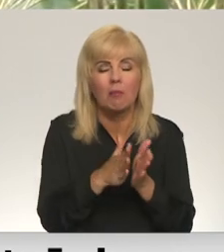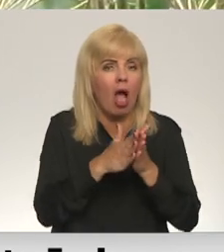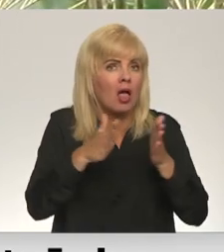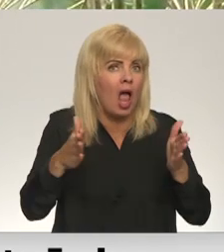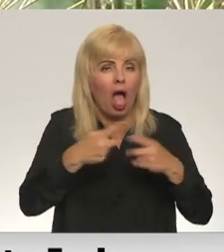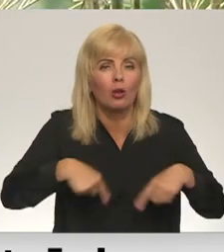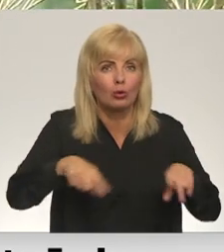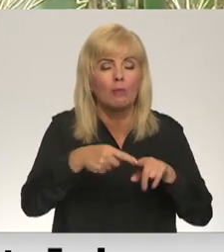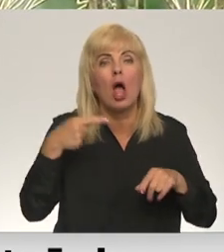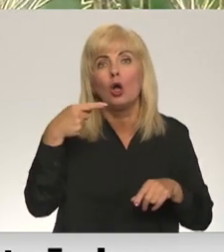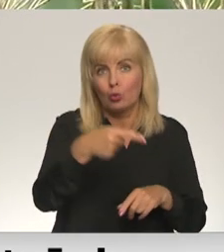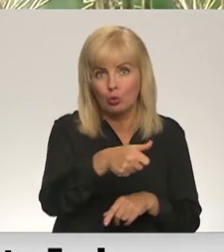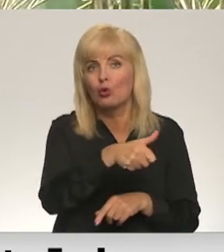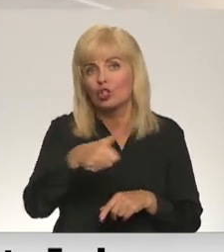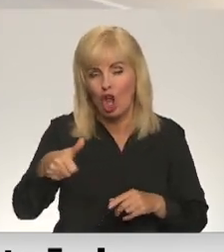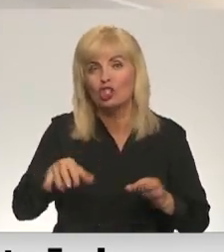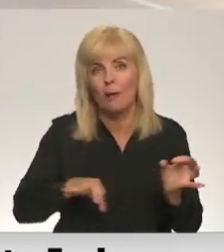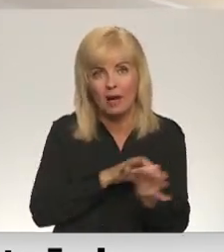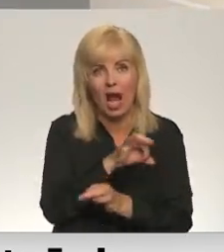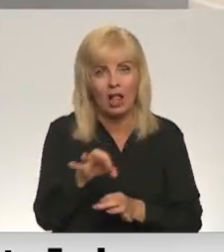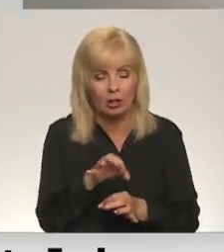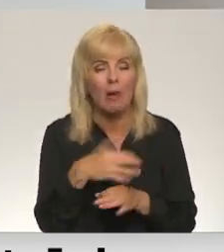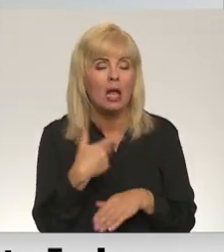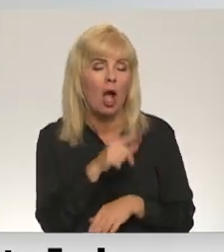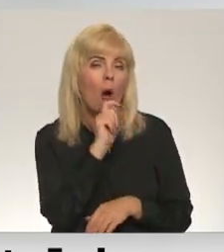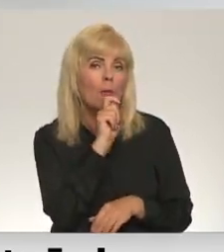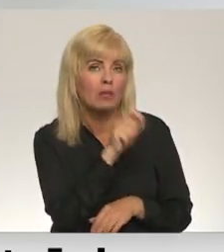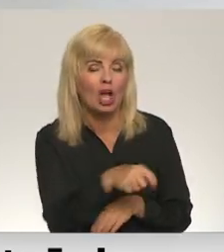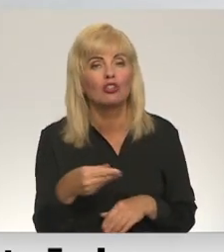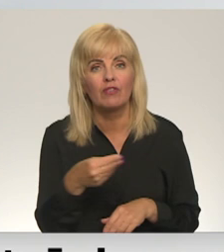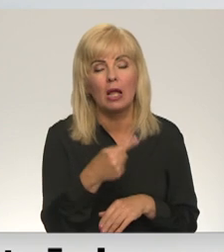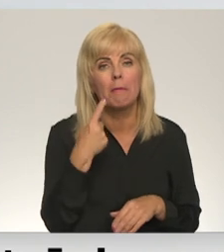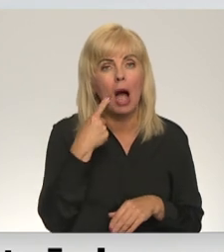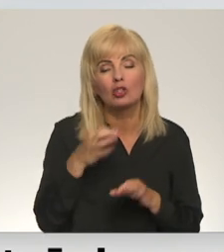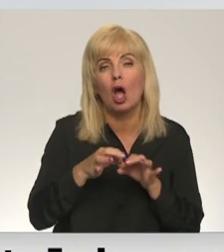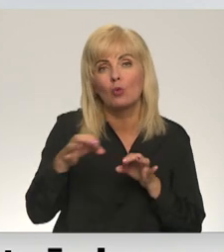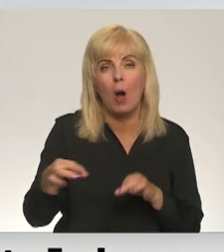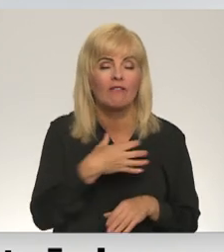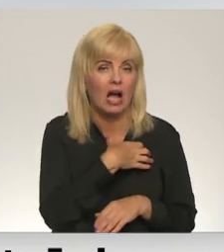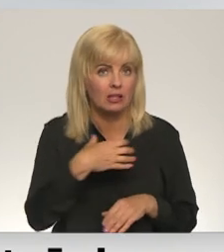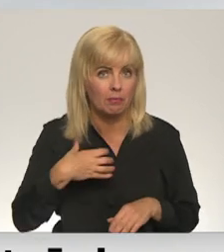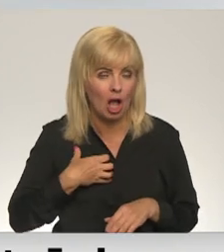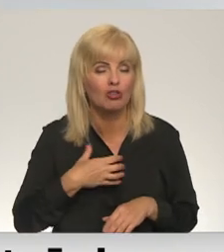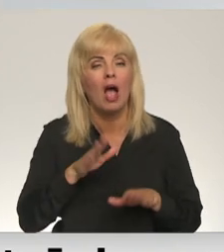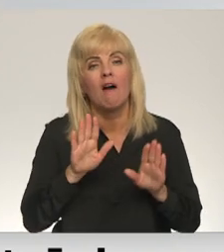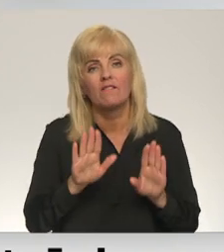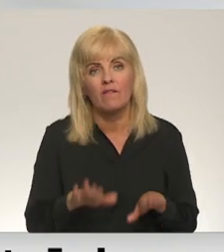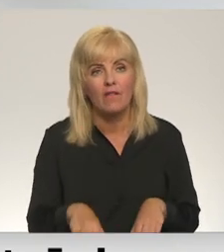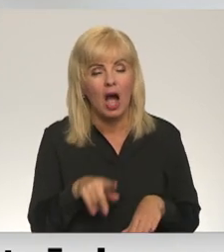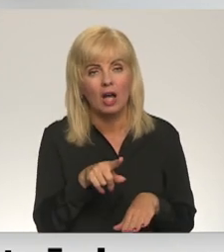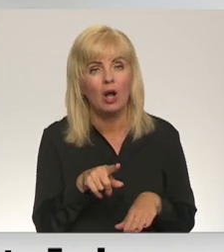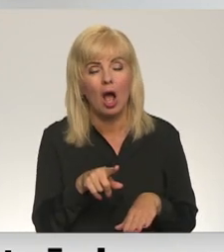– 1600 hektārus. Piešķirts finansējums no Madonas novadas pašvaldības, lai mēs varam